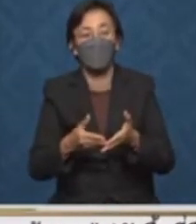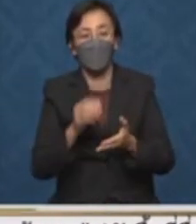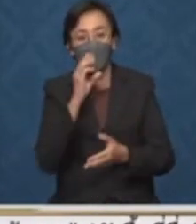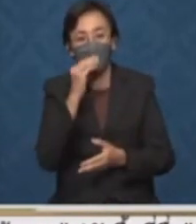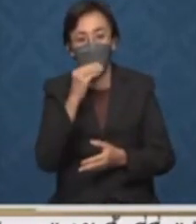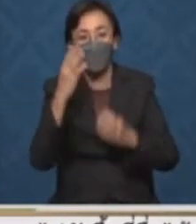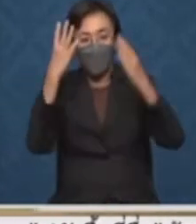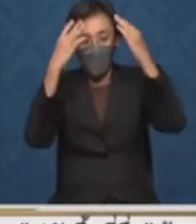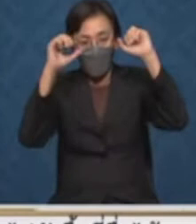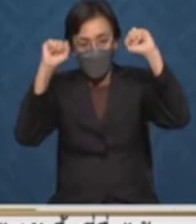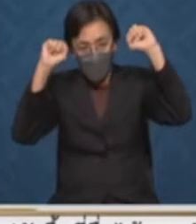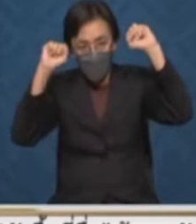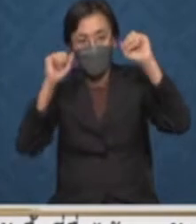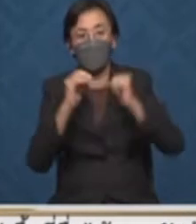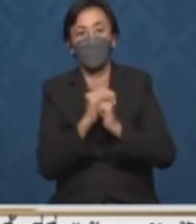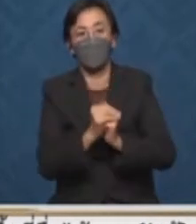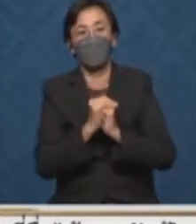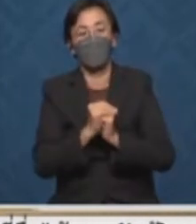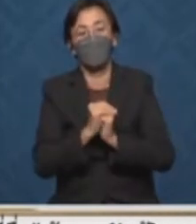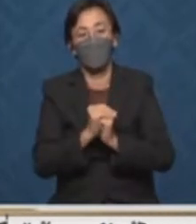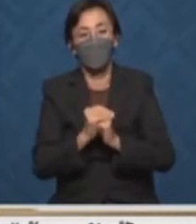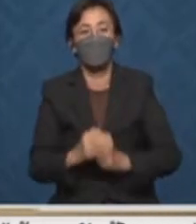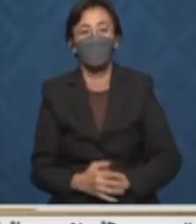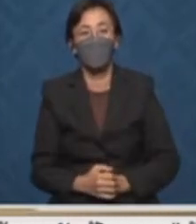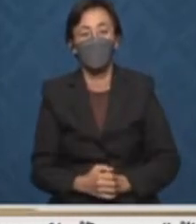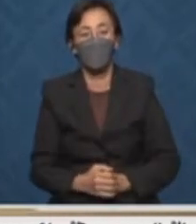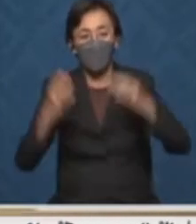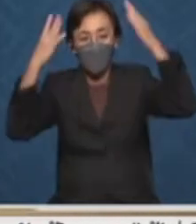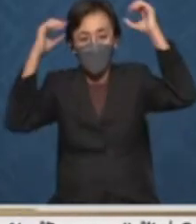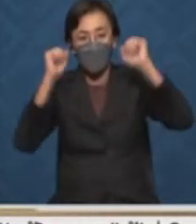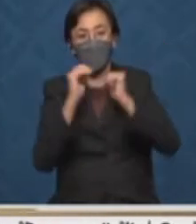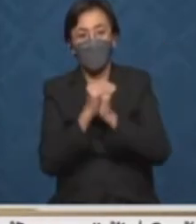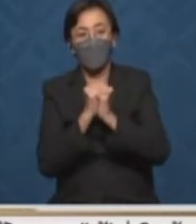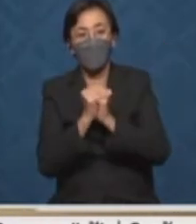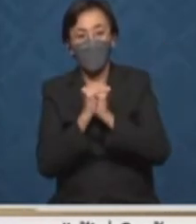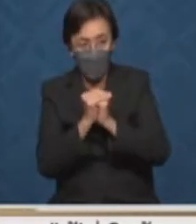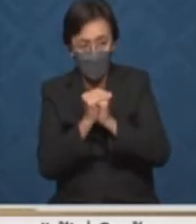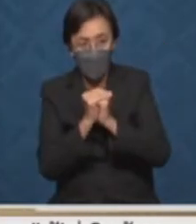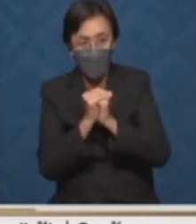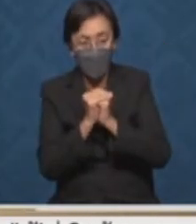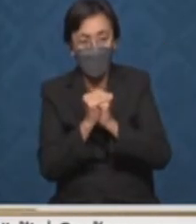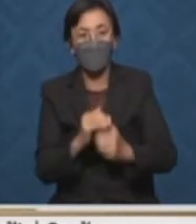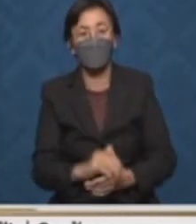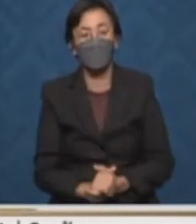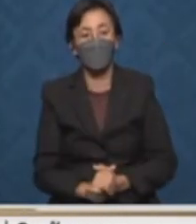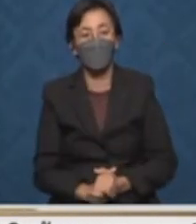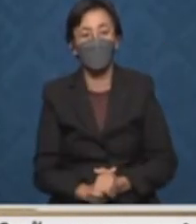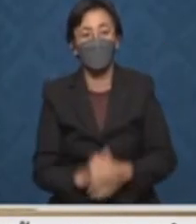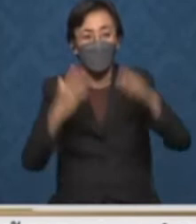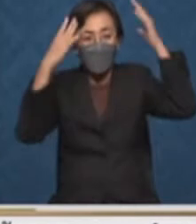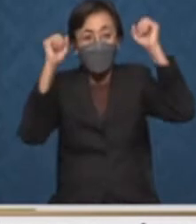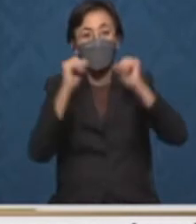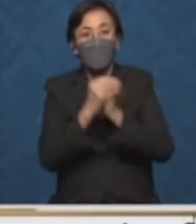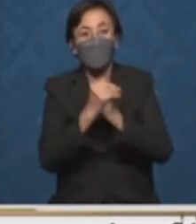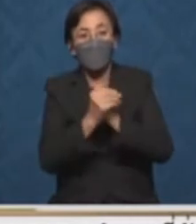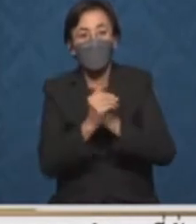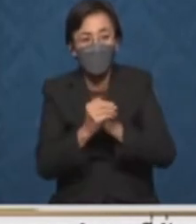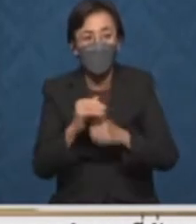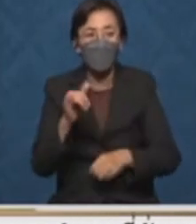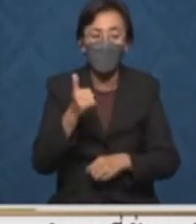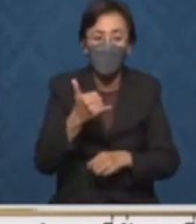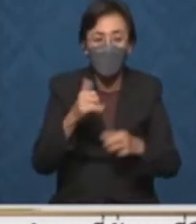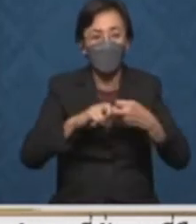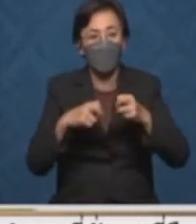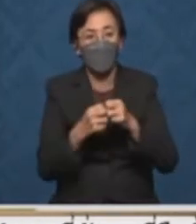าธิบดีของประเทศจีนมีประธานาธิบดีสีเจี้ยนผิงครับชาติมหาอำนาจที่อาจจะกระทบ